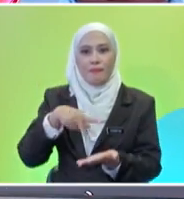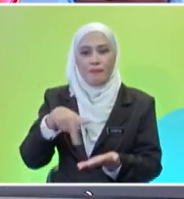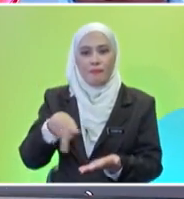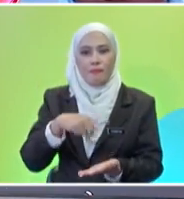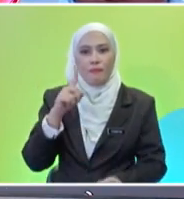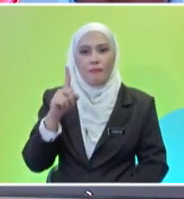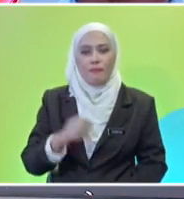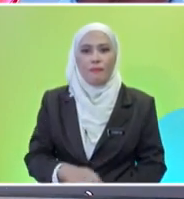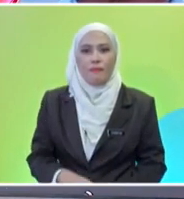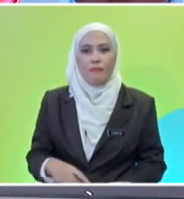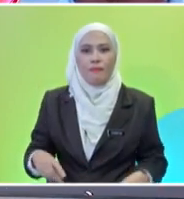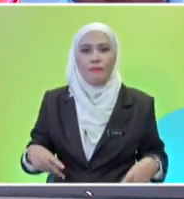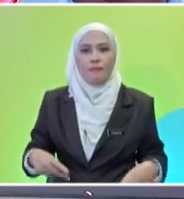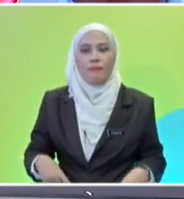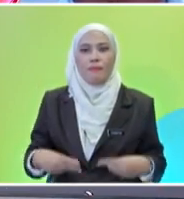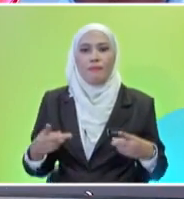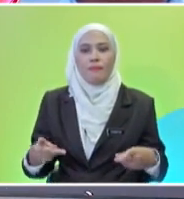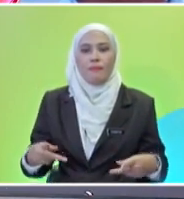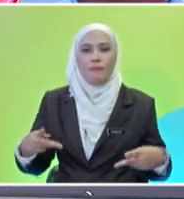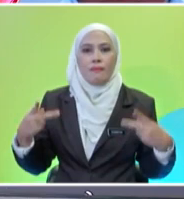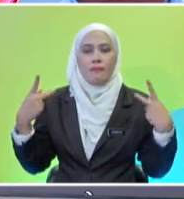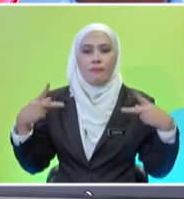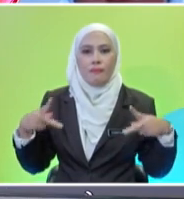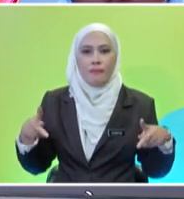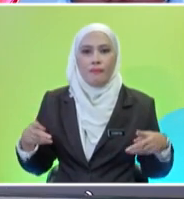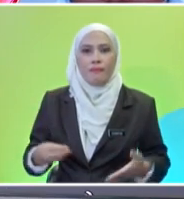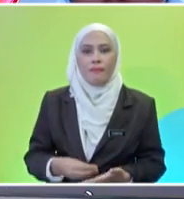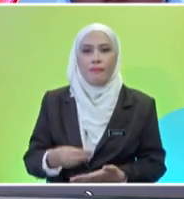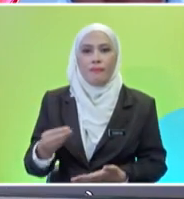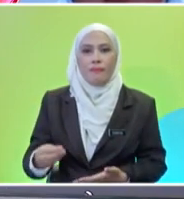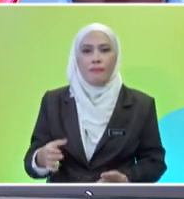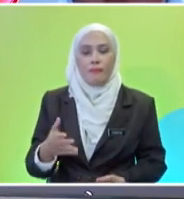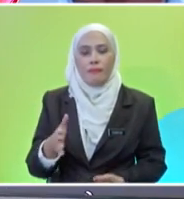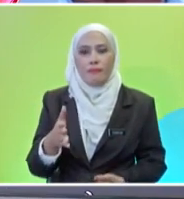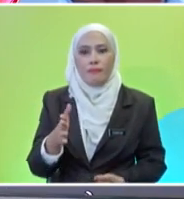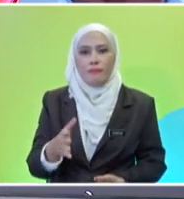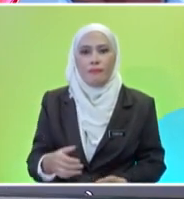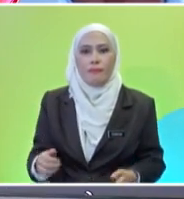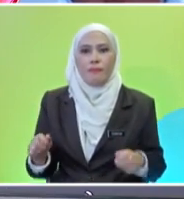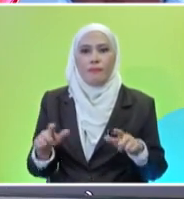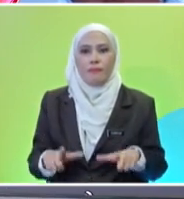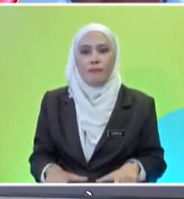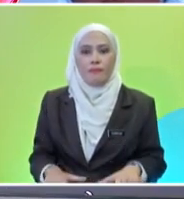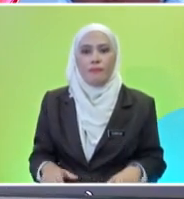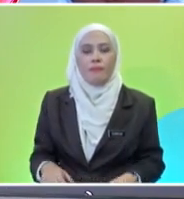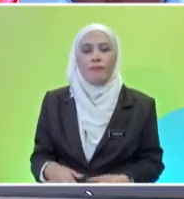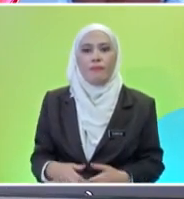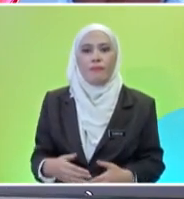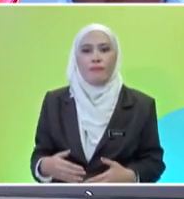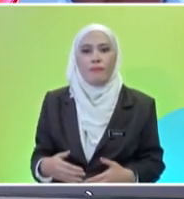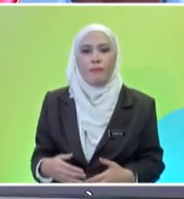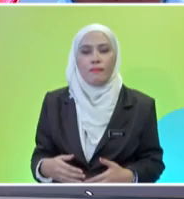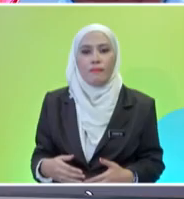pergi ke kedai membeli ikan puyuh singgah sebentar di ujung kota hari ini kita belajar bahasa Melayu bertajuk